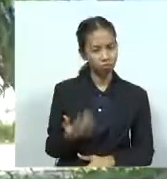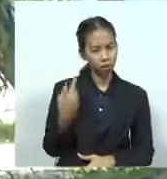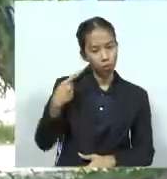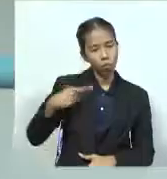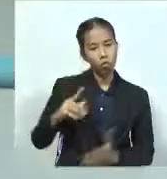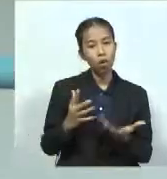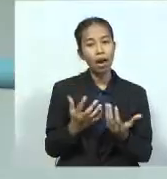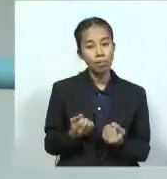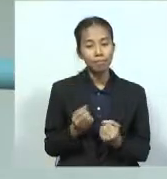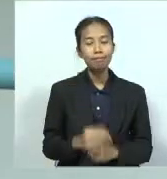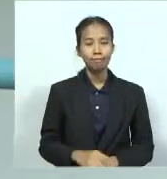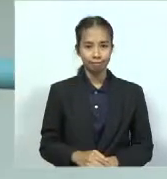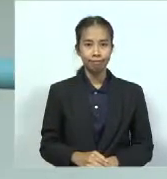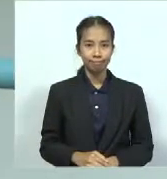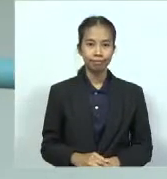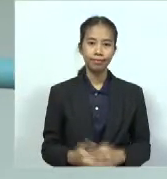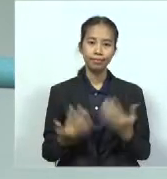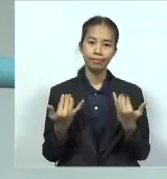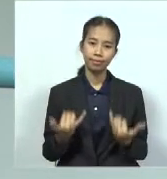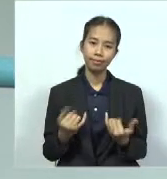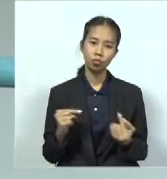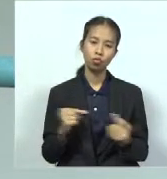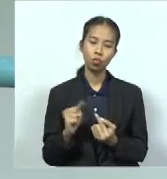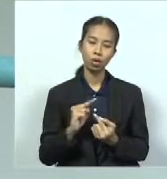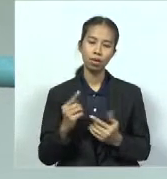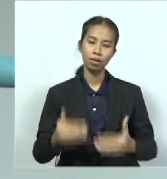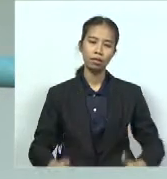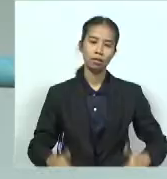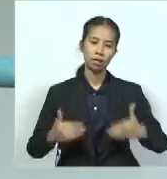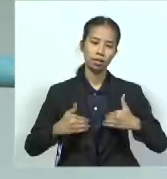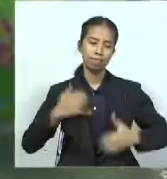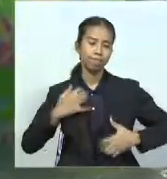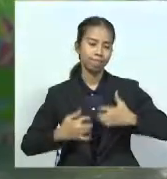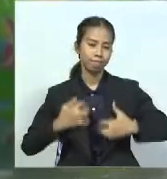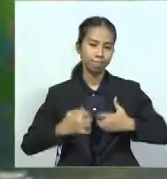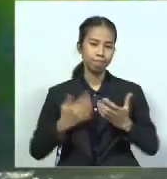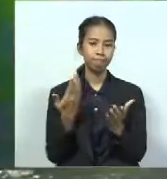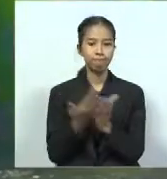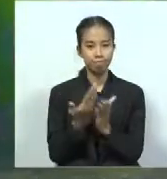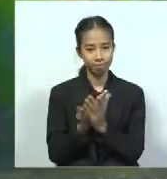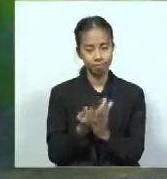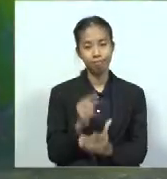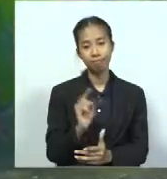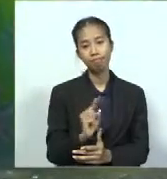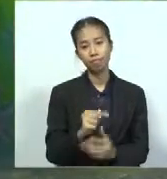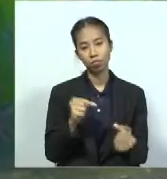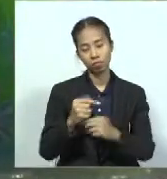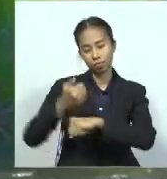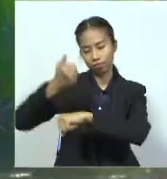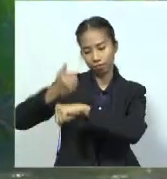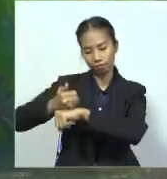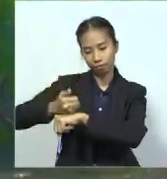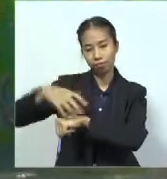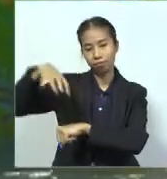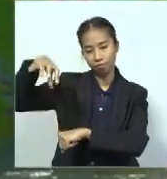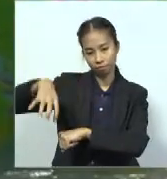ยชน์นะครับส่วนการบรรเทาความเดือดร้อนนะครับในการดำรงชีพของผู้รับบำนาญนางสาวสุทธิรัตน์รัตนโชตนะครับอธิบดีกรมบัญชีกล